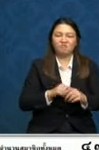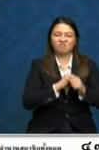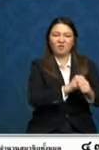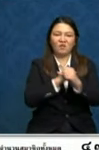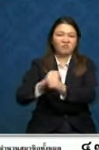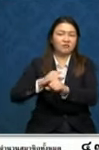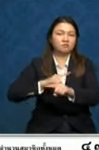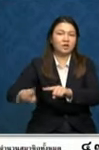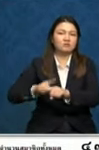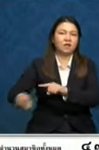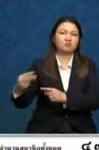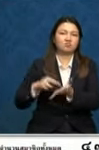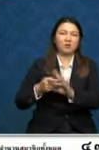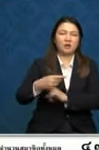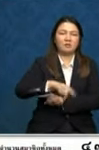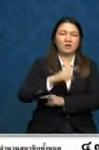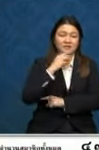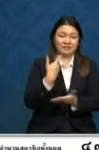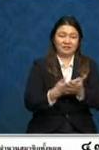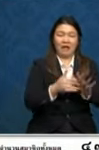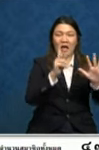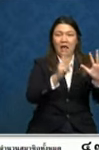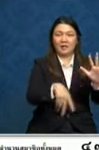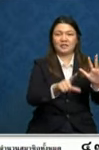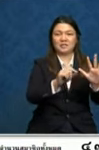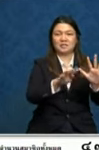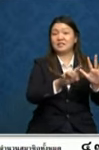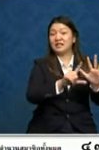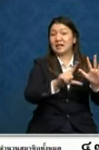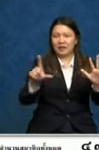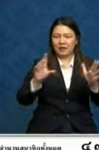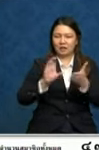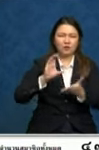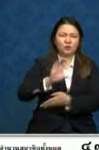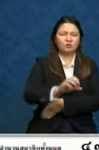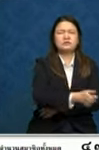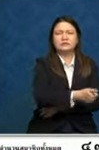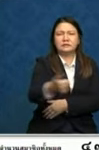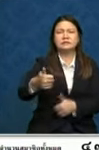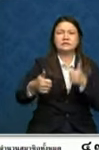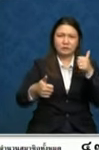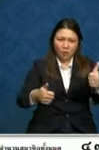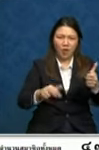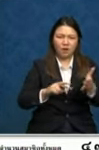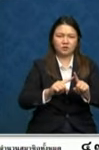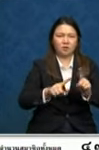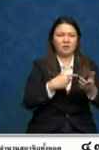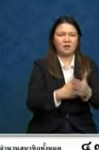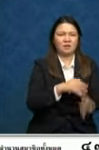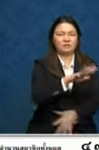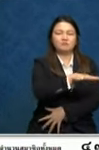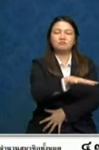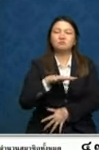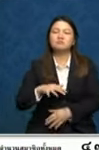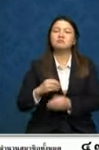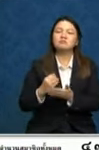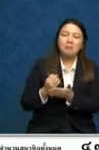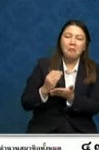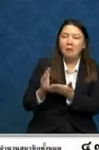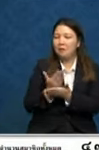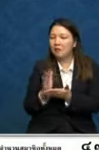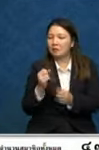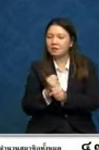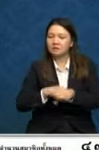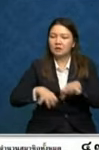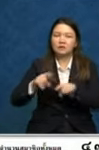แทนที่จะเอาเงิน 5,000 ล้าน 5,024 ล้านนี่ไปช่วยอย่างอื่นก็มาบริหารงานแบบนี้ส่วนหนึ่